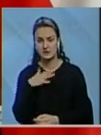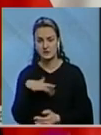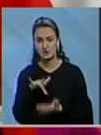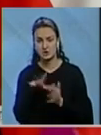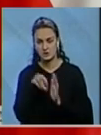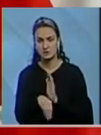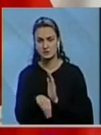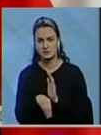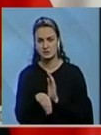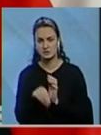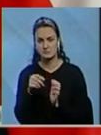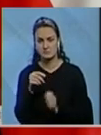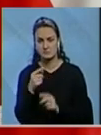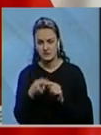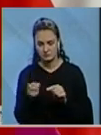ქვეყნის შიგნით.